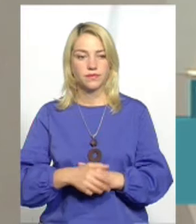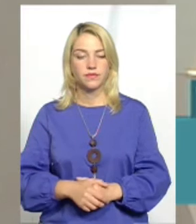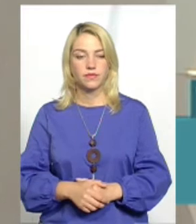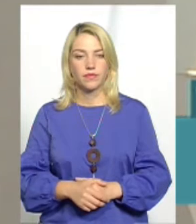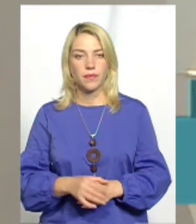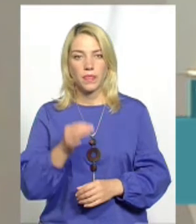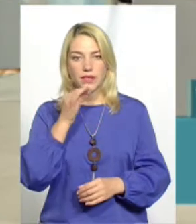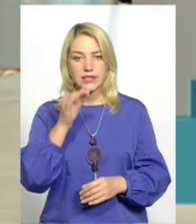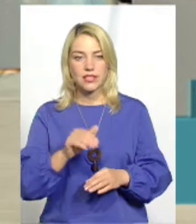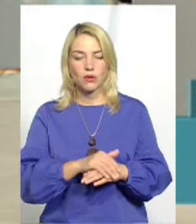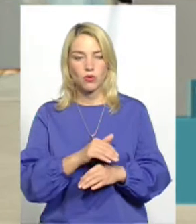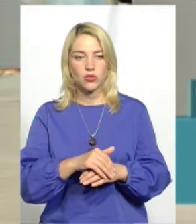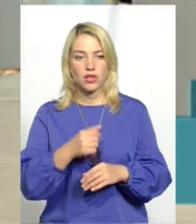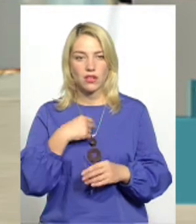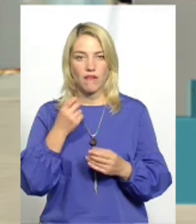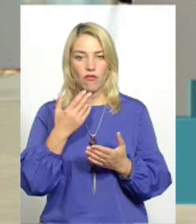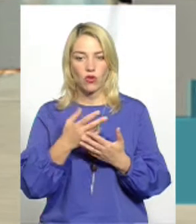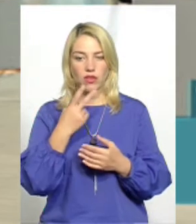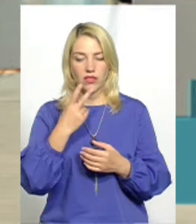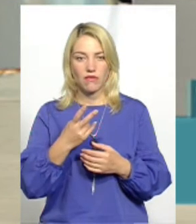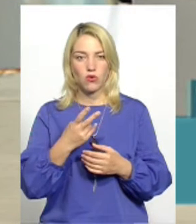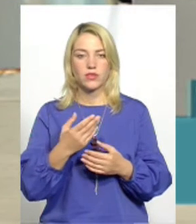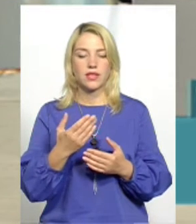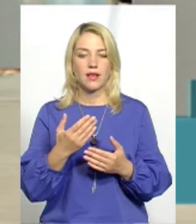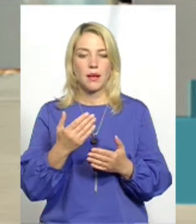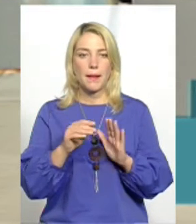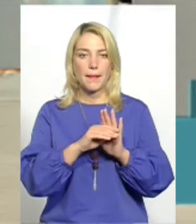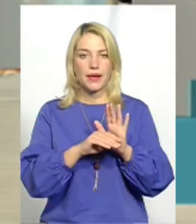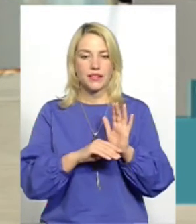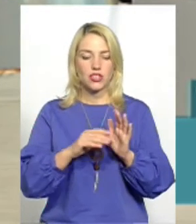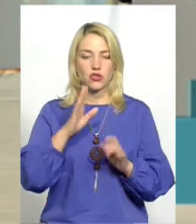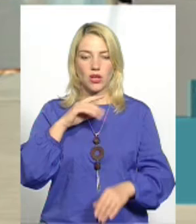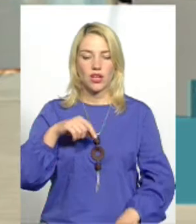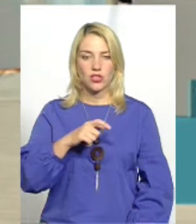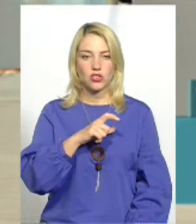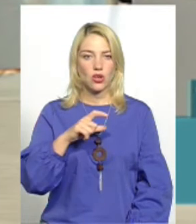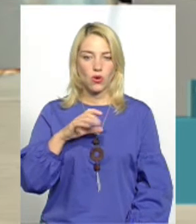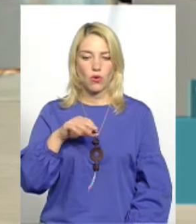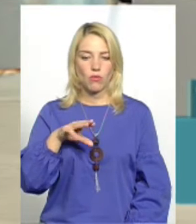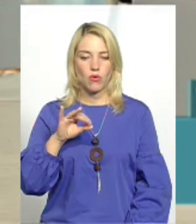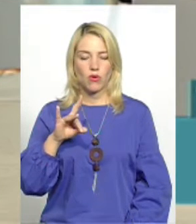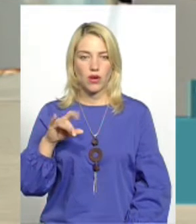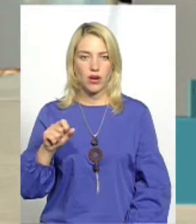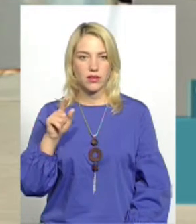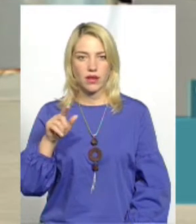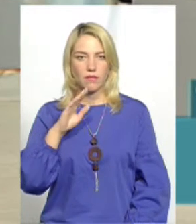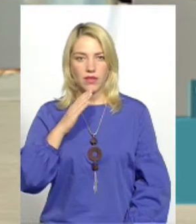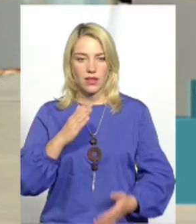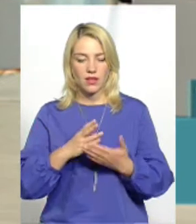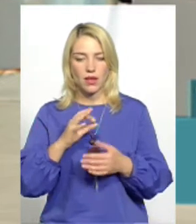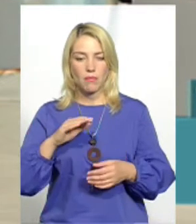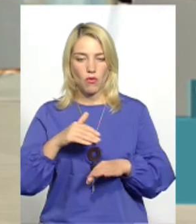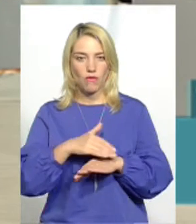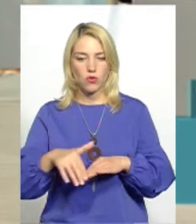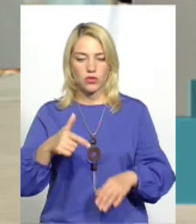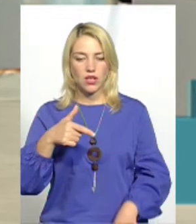Скажіть, будь ласка, я дивлюся передачу за Хомор, так? Значить, там є по вулиці Грушевського